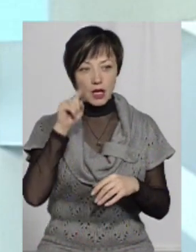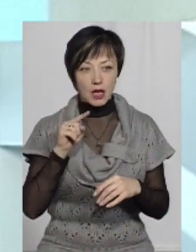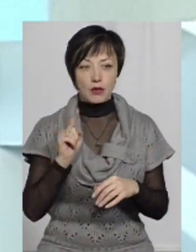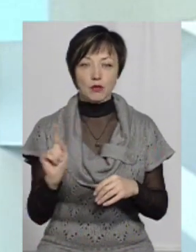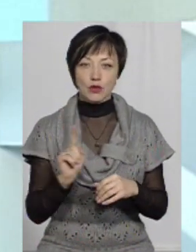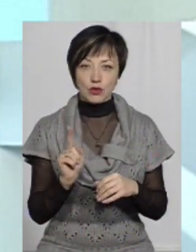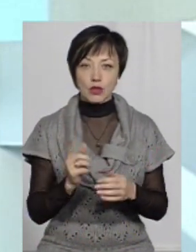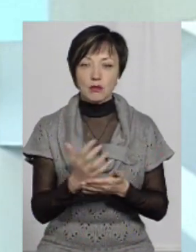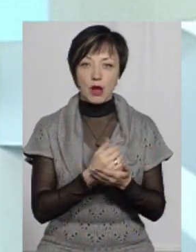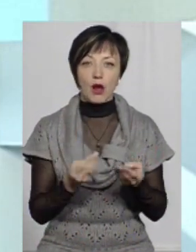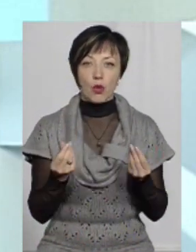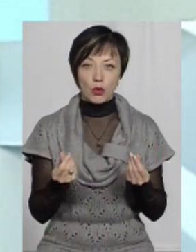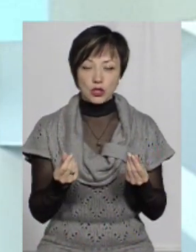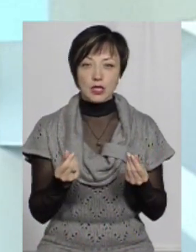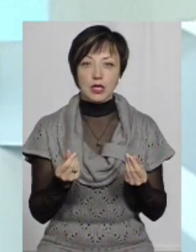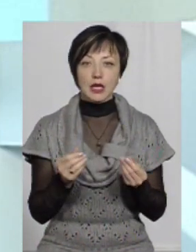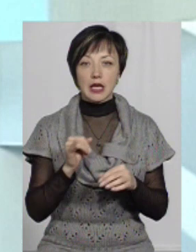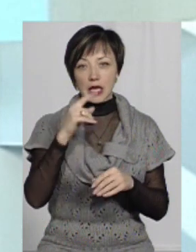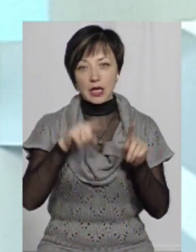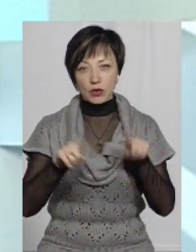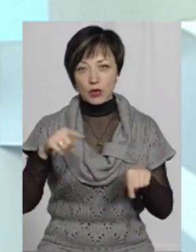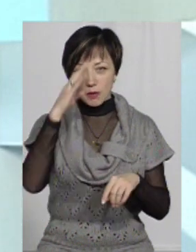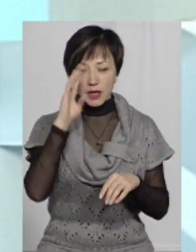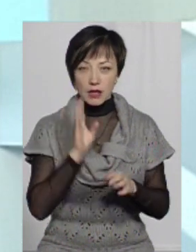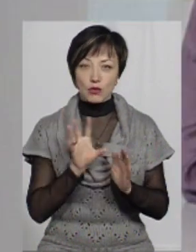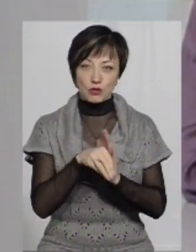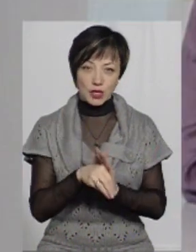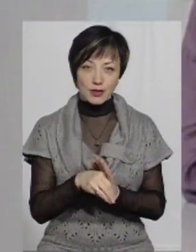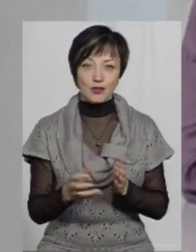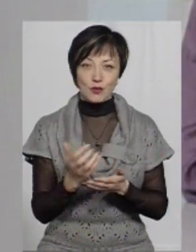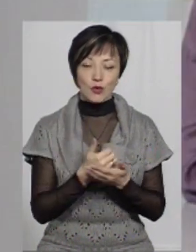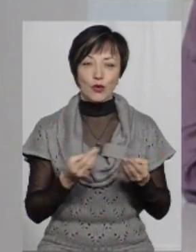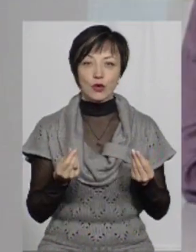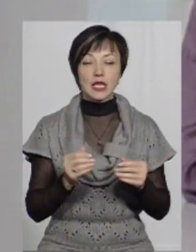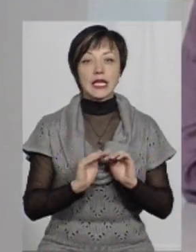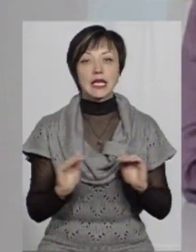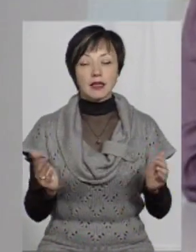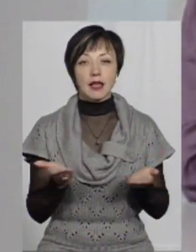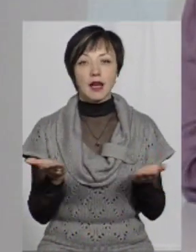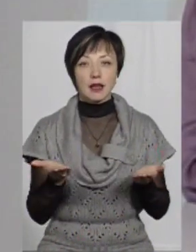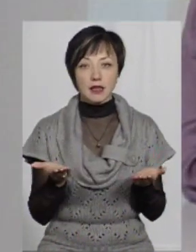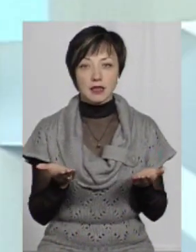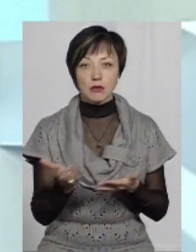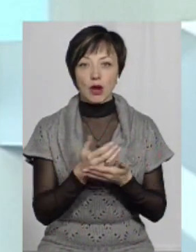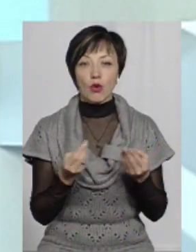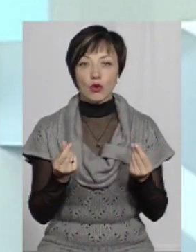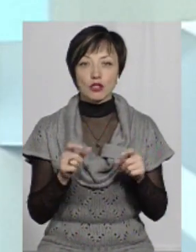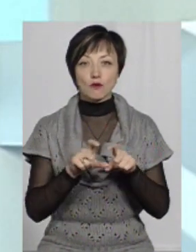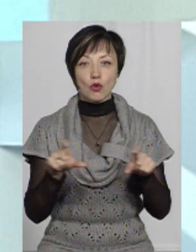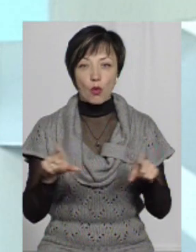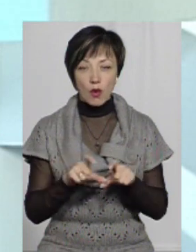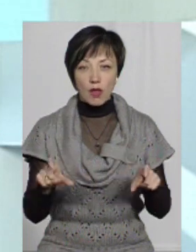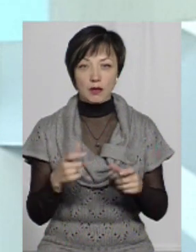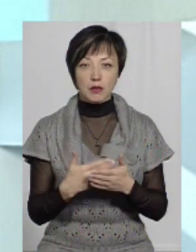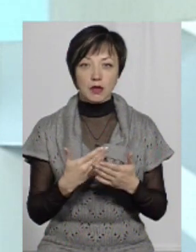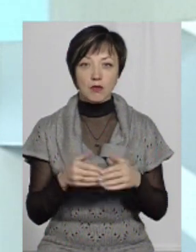що вона збирає кошти. Іноді батьки долучаються до збору коштів. Діти, які збирають кошти в школах,